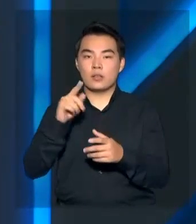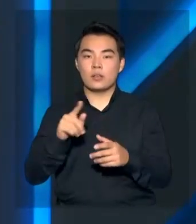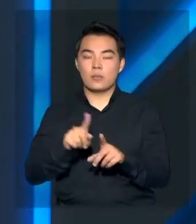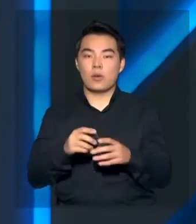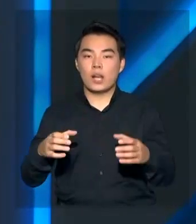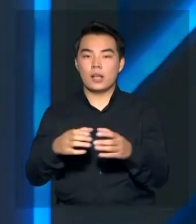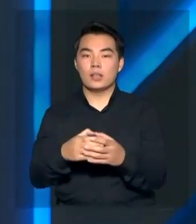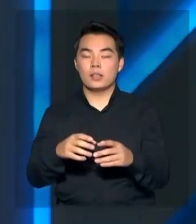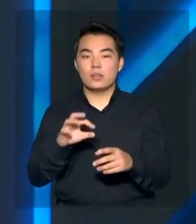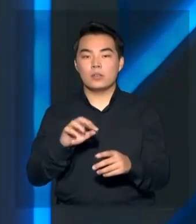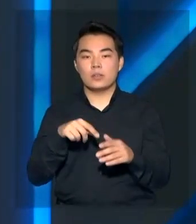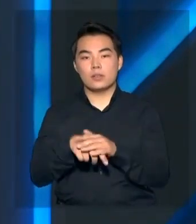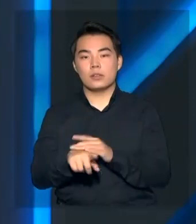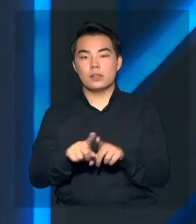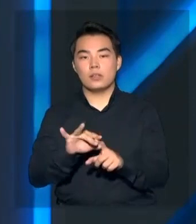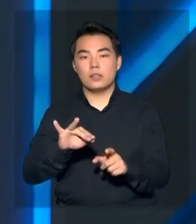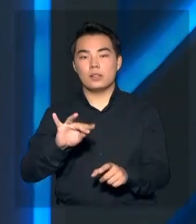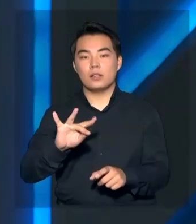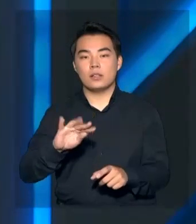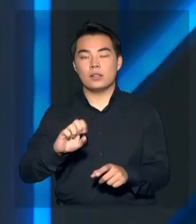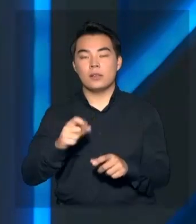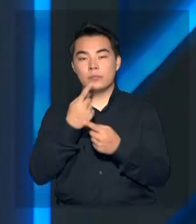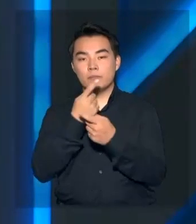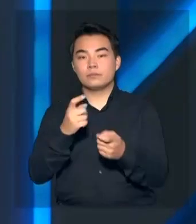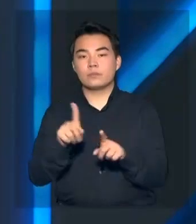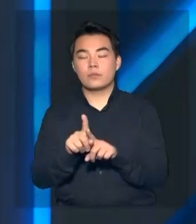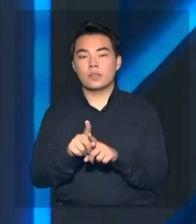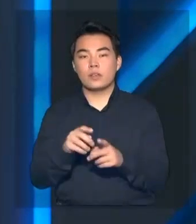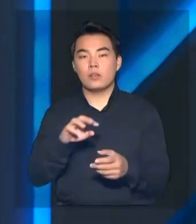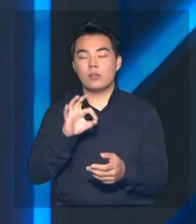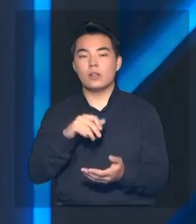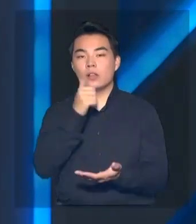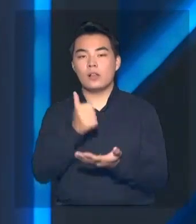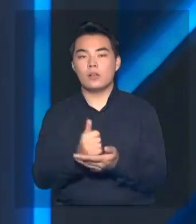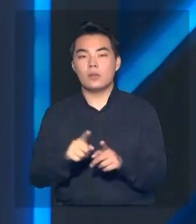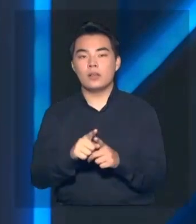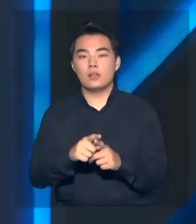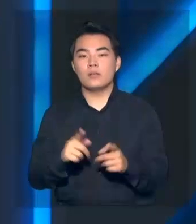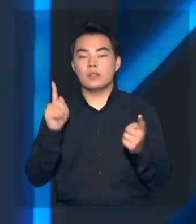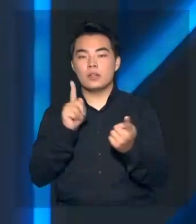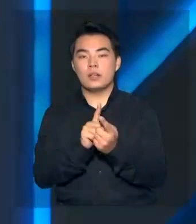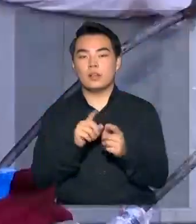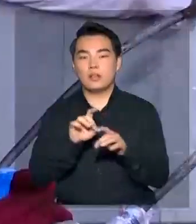Моя коллега Ирина Панфилова находится в Самарканде и готова рассказать о главных месседжах встречи.